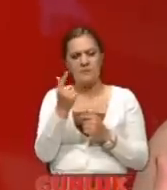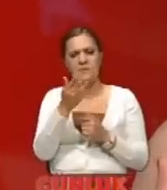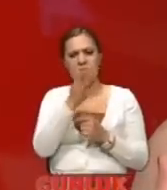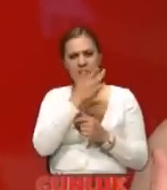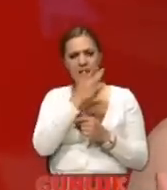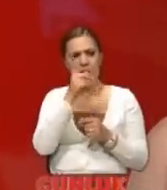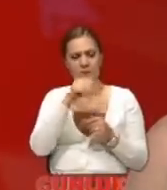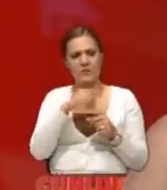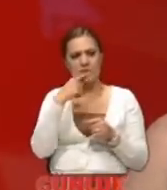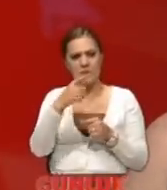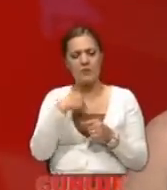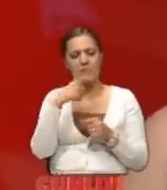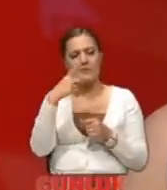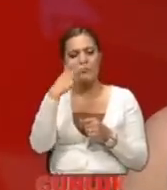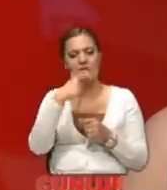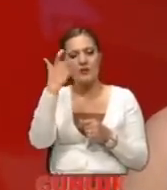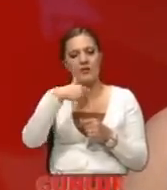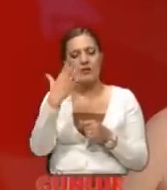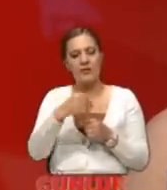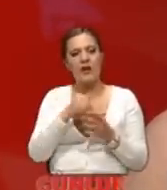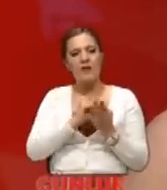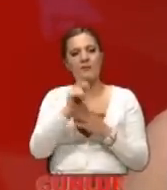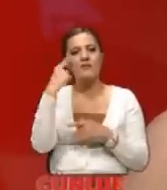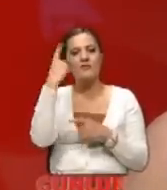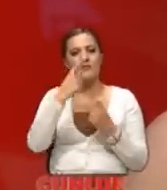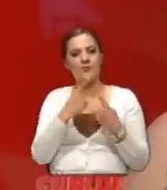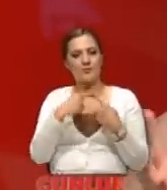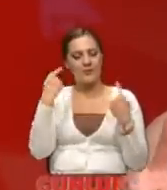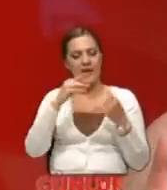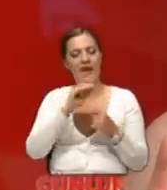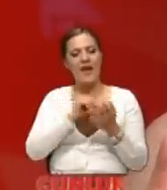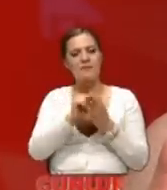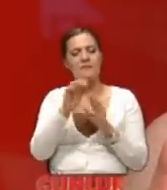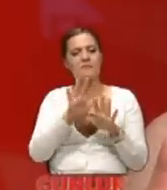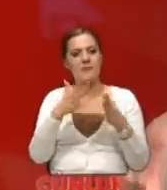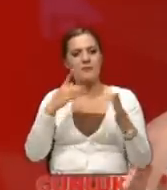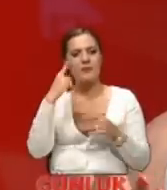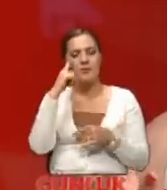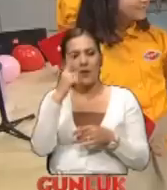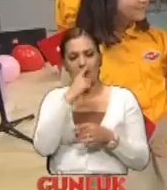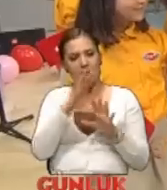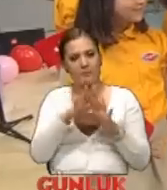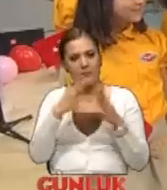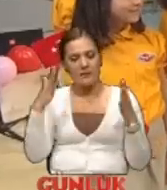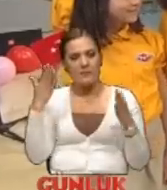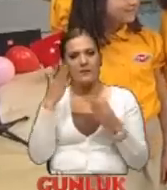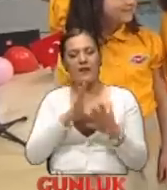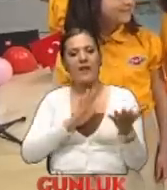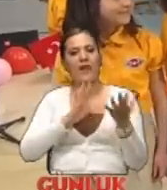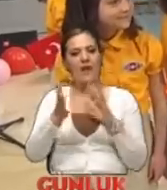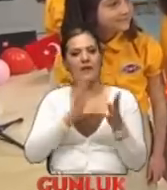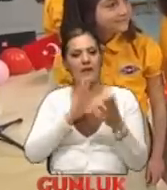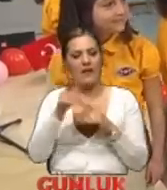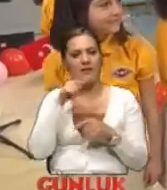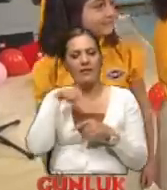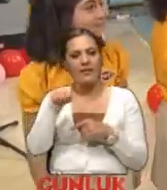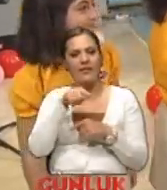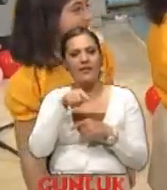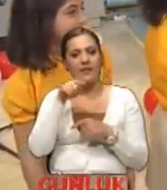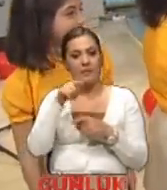için söylüyorum bunu bir müzisyen olarak. Hepsinin yüzü gülüyor, hepsi pırıl pırıl, gözler pırıl pırıl, hareketler değil